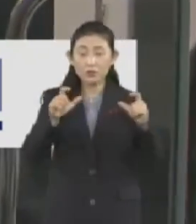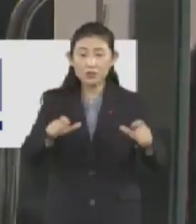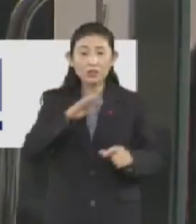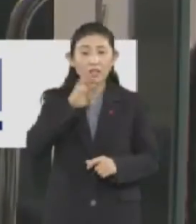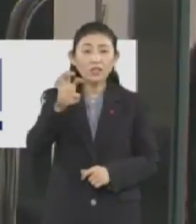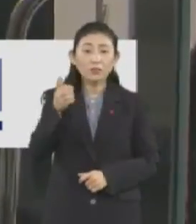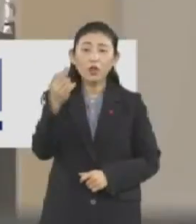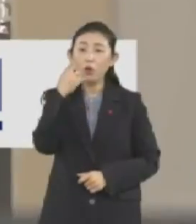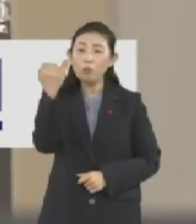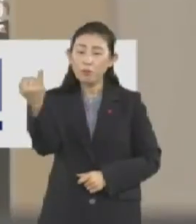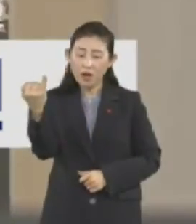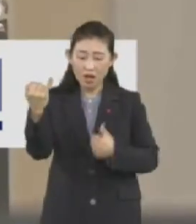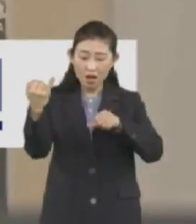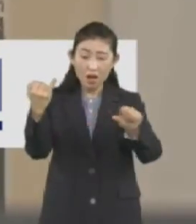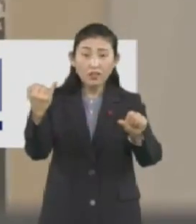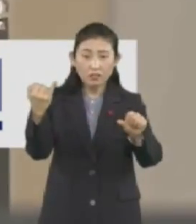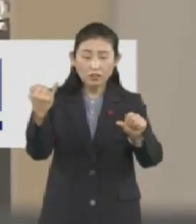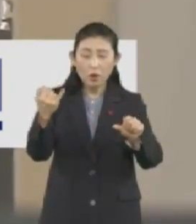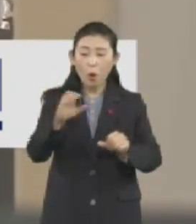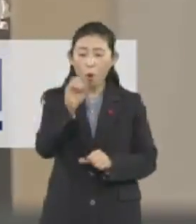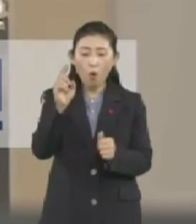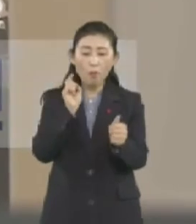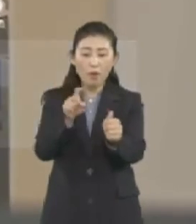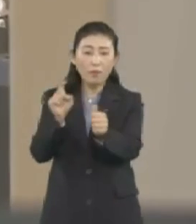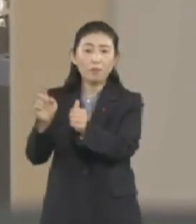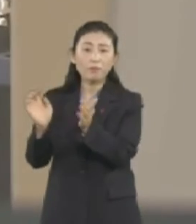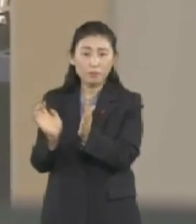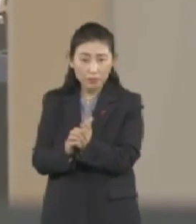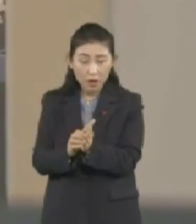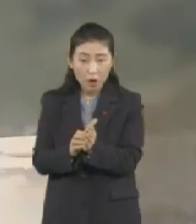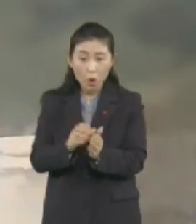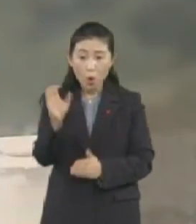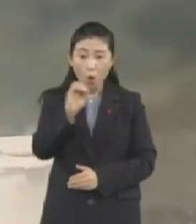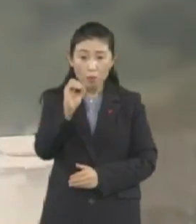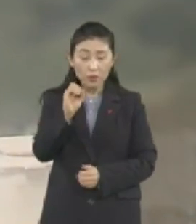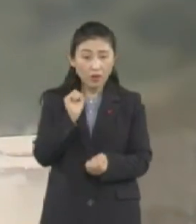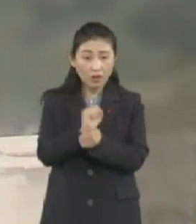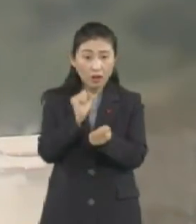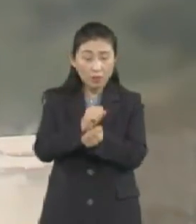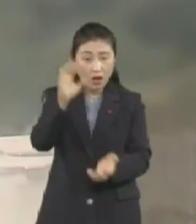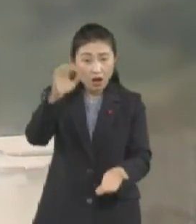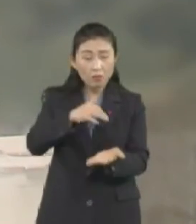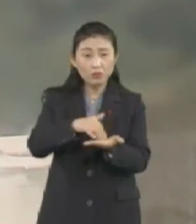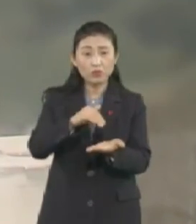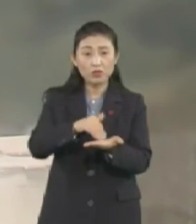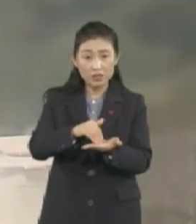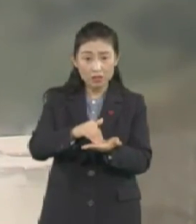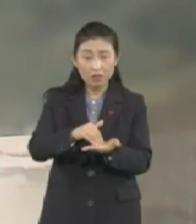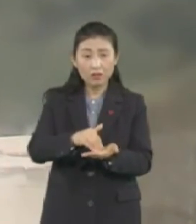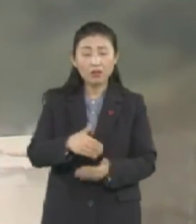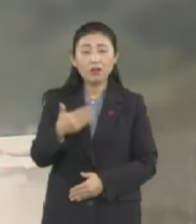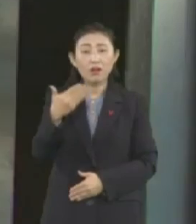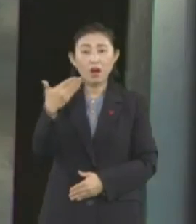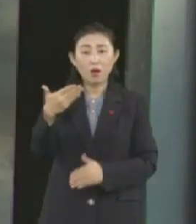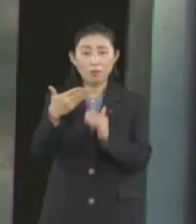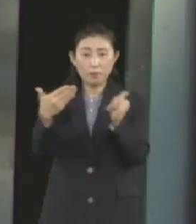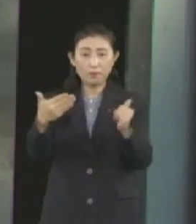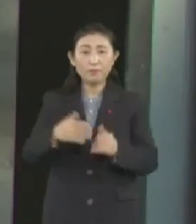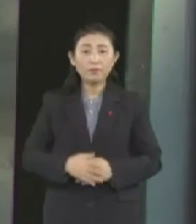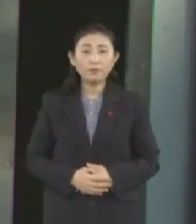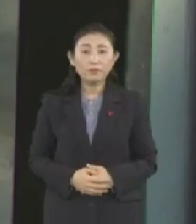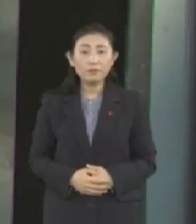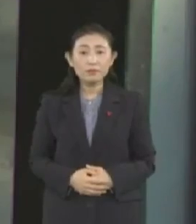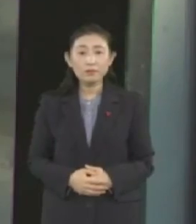40대 어머니와 10대 아들이 오미 그런 변이 확진 판정을 받아 세종 지역 5 미끄러운 간염 자가 모두 9명으로